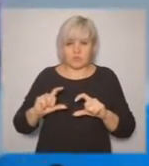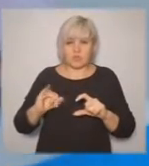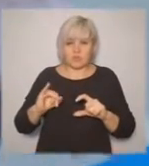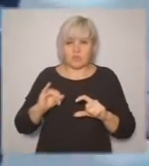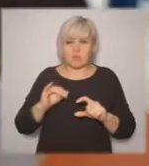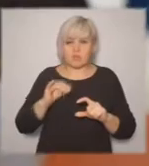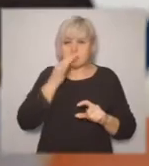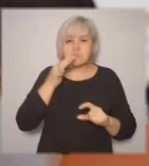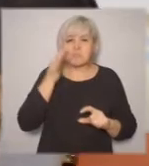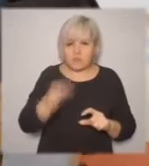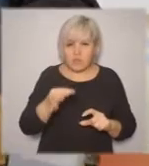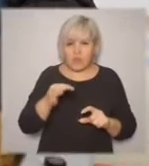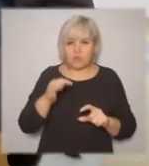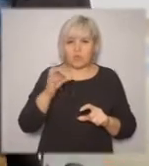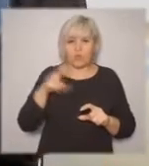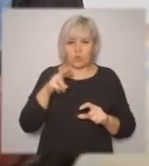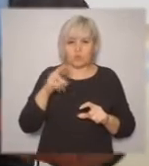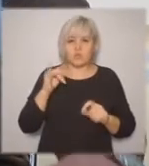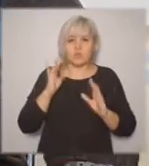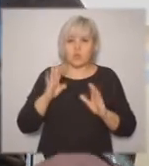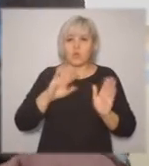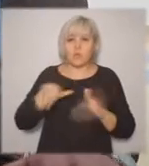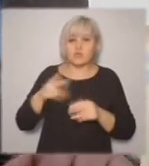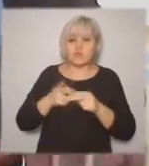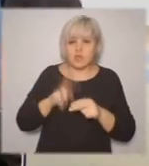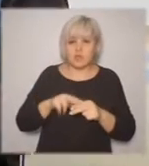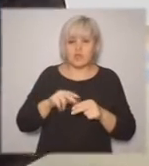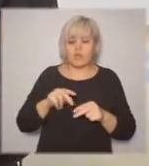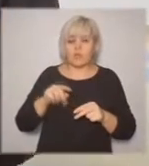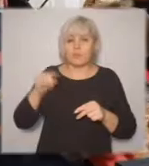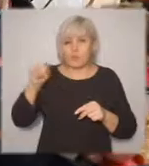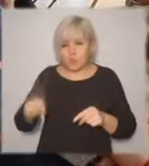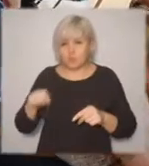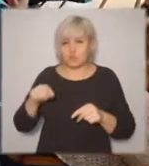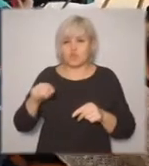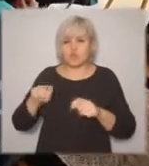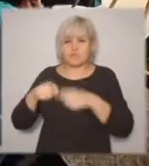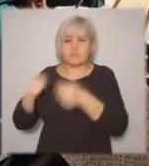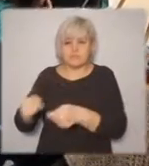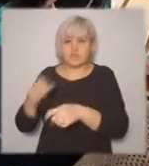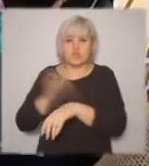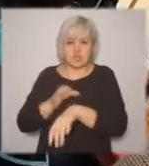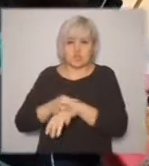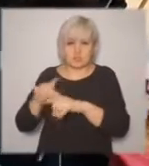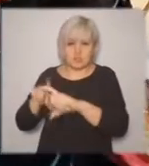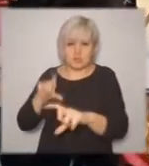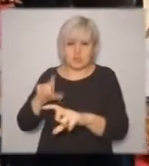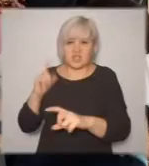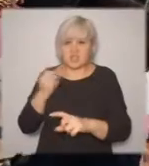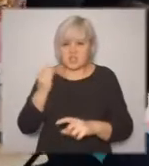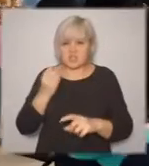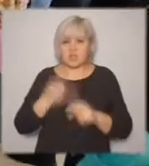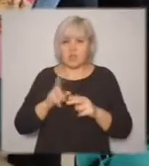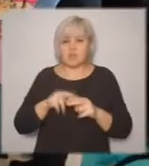так, нюанс – это специализированная доска. В центре каждой из клеток имеется отверстие, куда вставляется